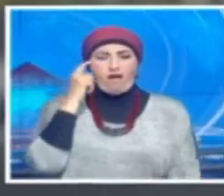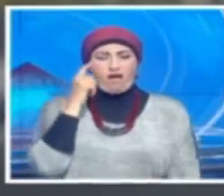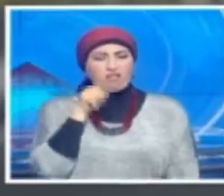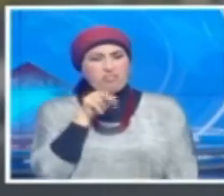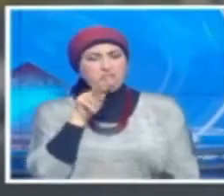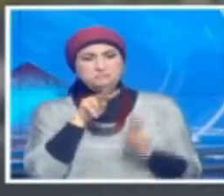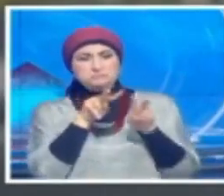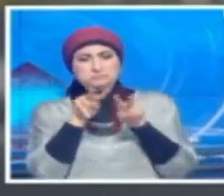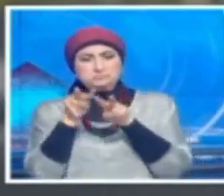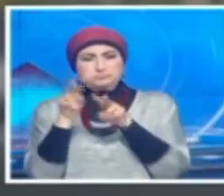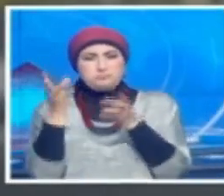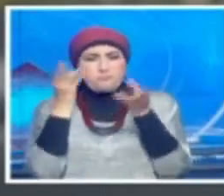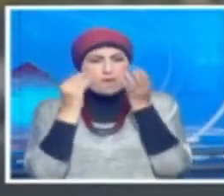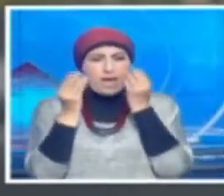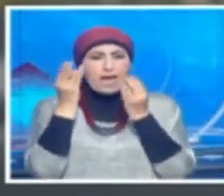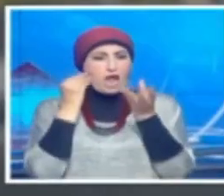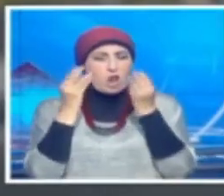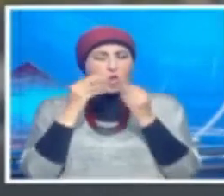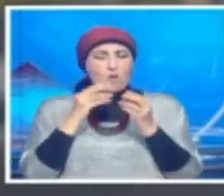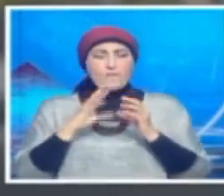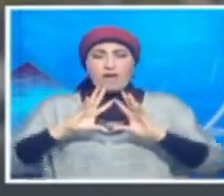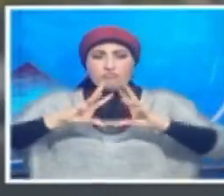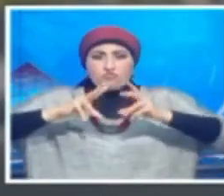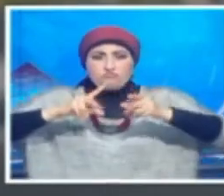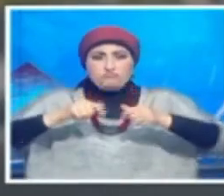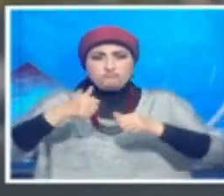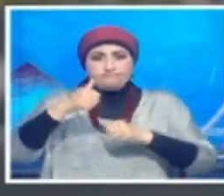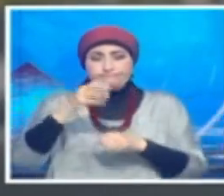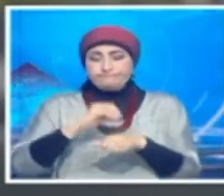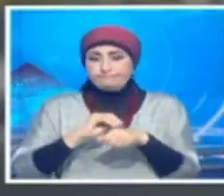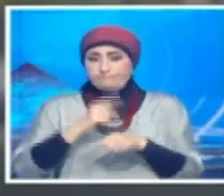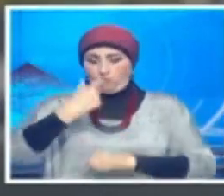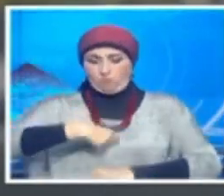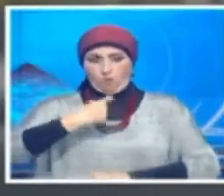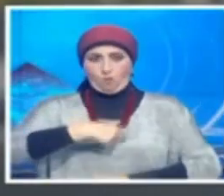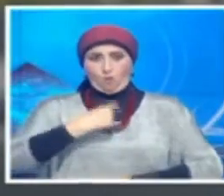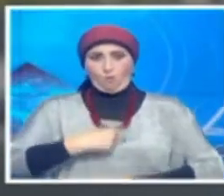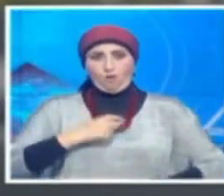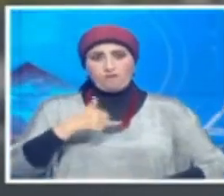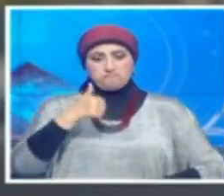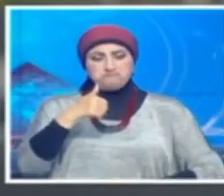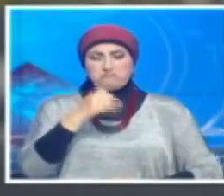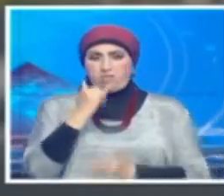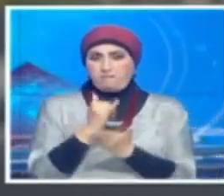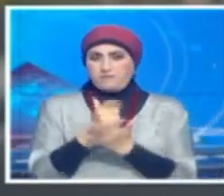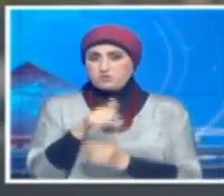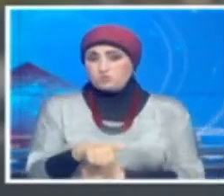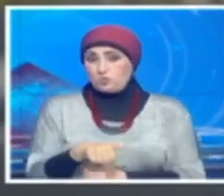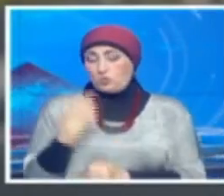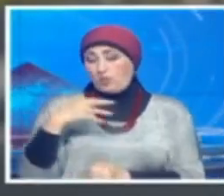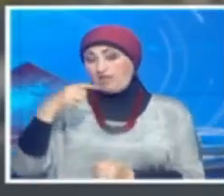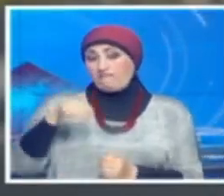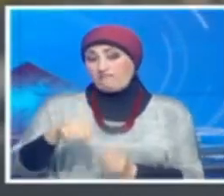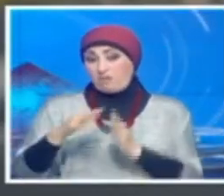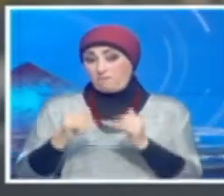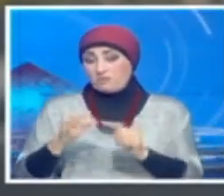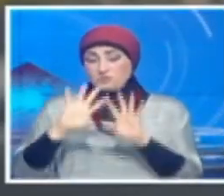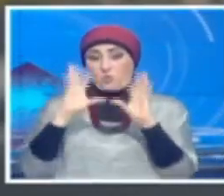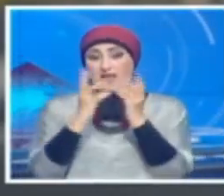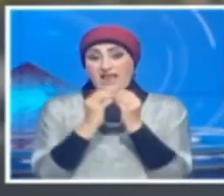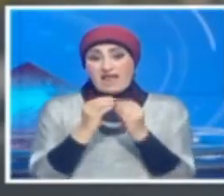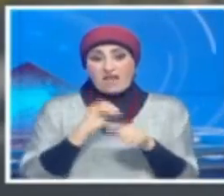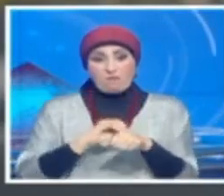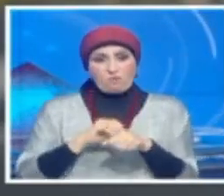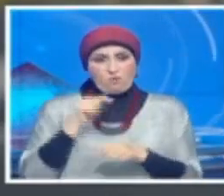مرافقها ومنشآتها المتطورة والمستخدمة في إعداد الكوادر الأمنية على المستويين المحلي والدولي. فأكاديمية